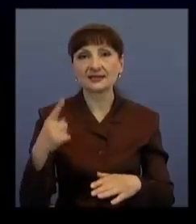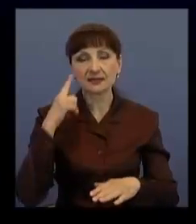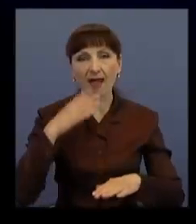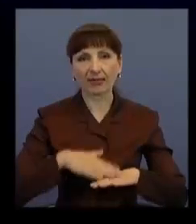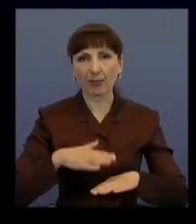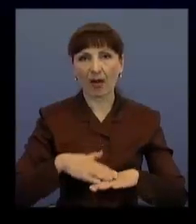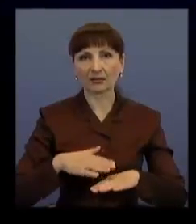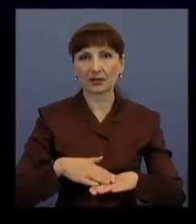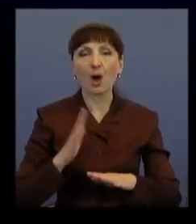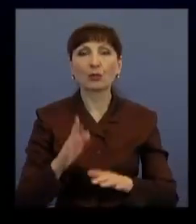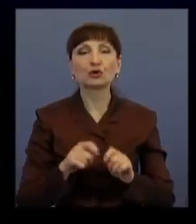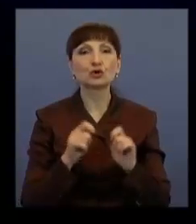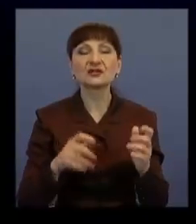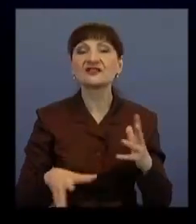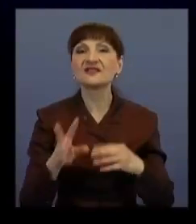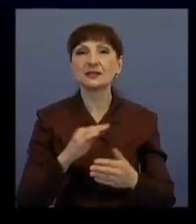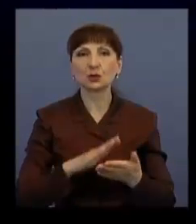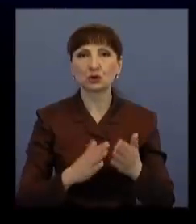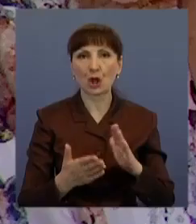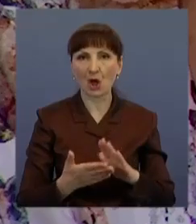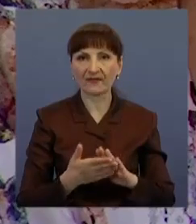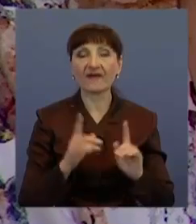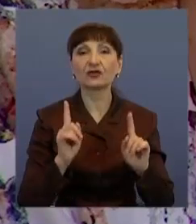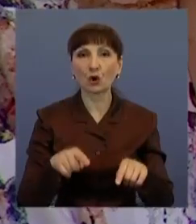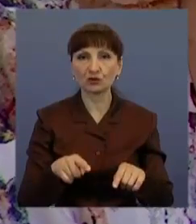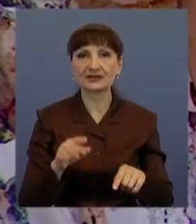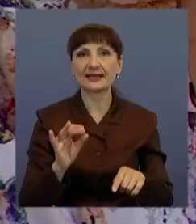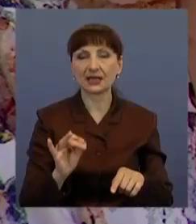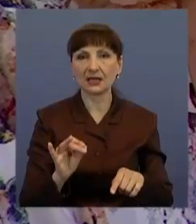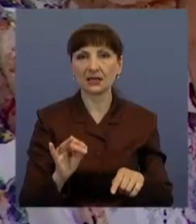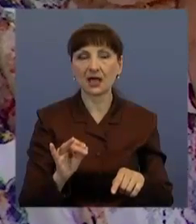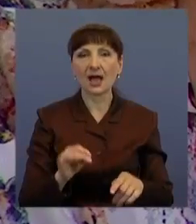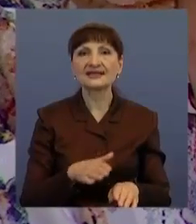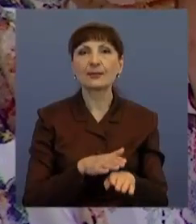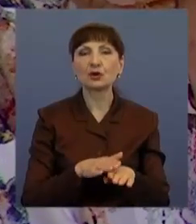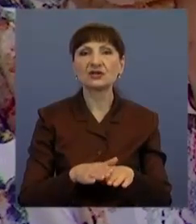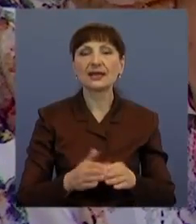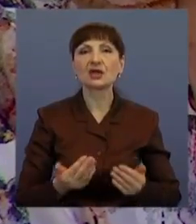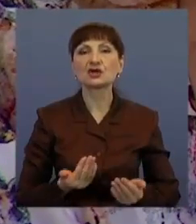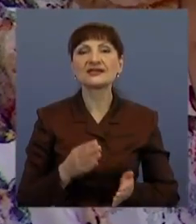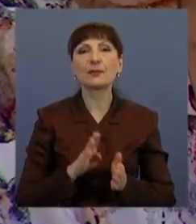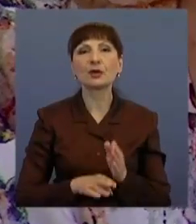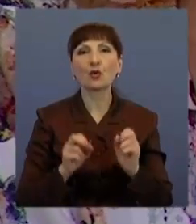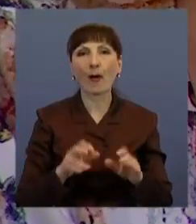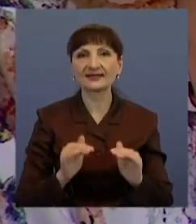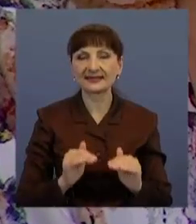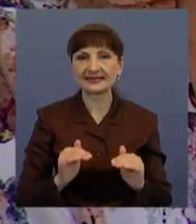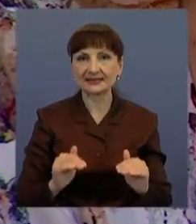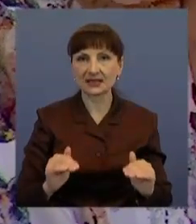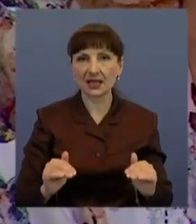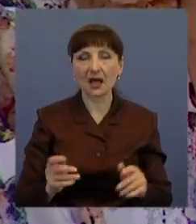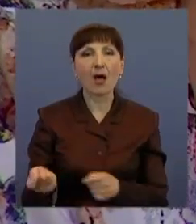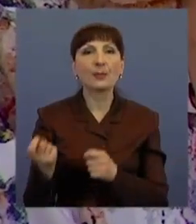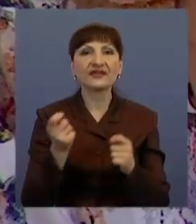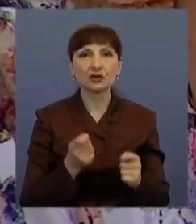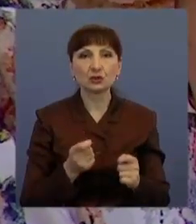акимата будут созданы все условия, в том числе соблюдение жизни и безопасности детей. Привезут